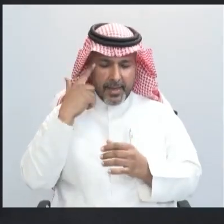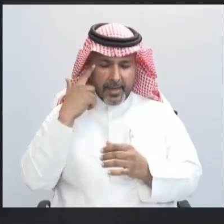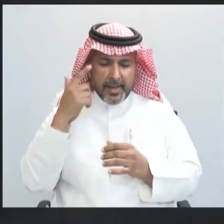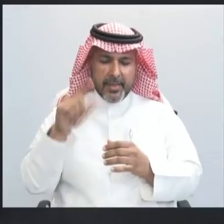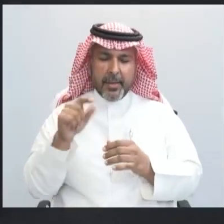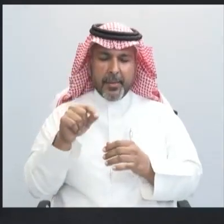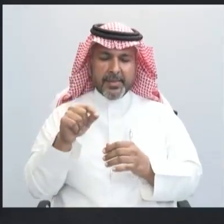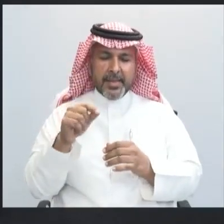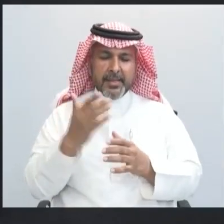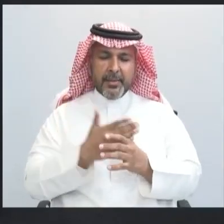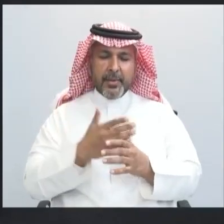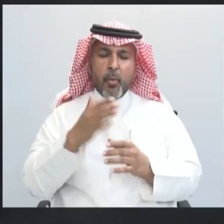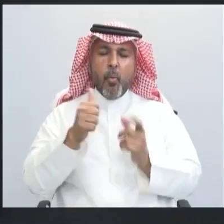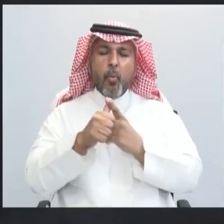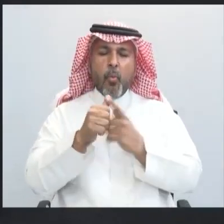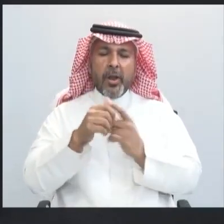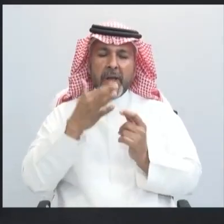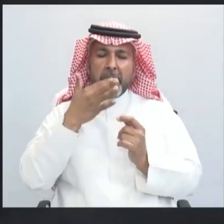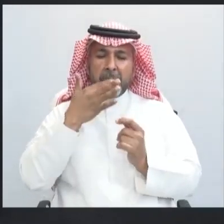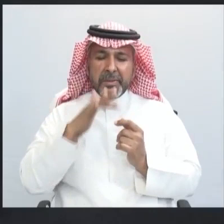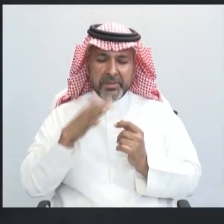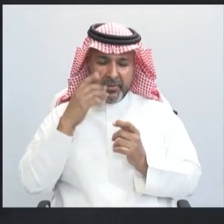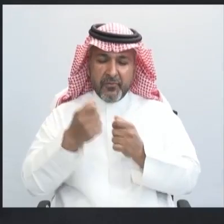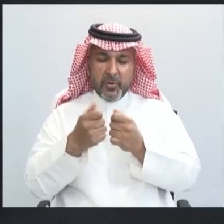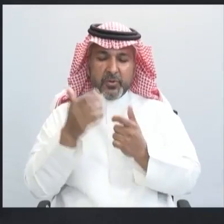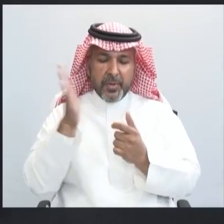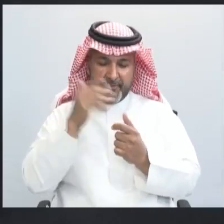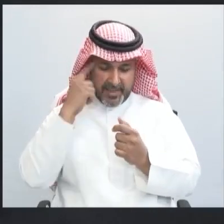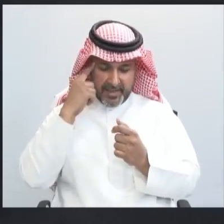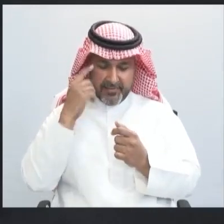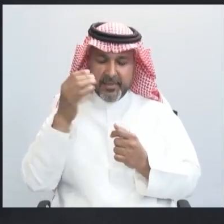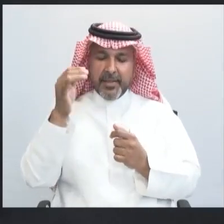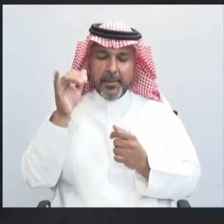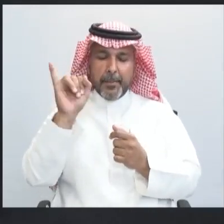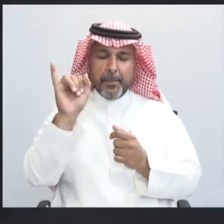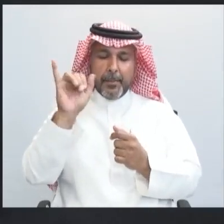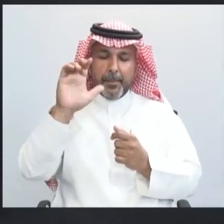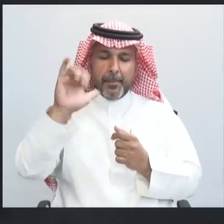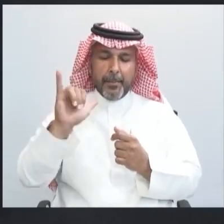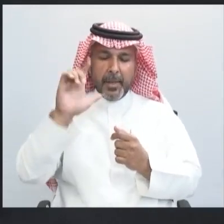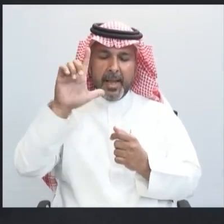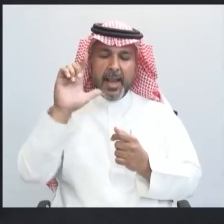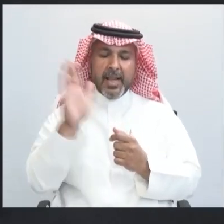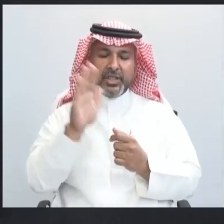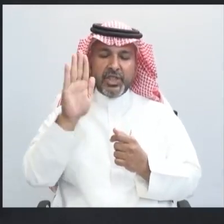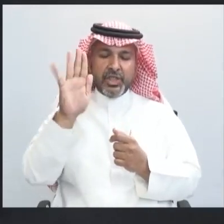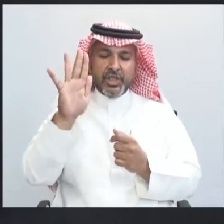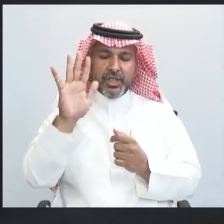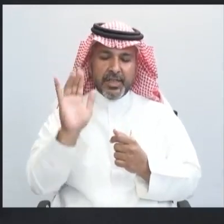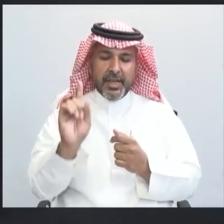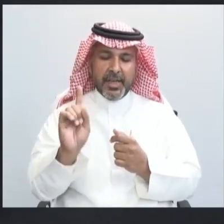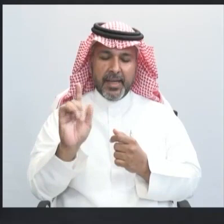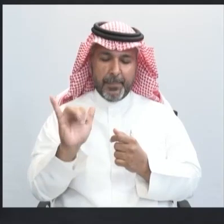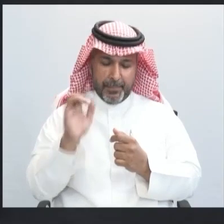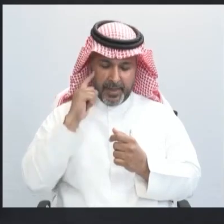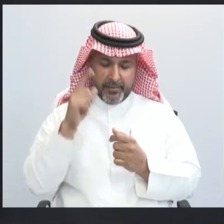من أهم المحددات الميزانية. فمنصة ميل تشيمب تعتبر من المنصات قليلة الميزانية،